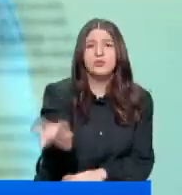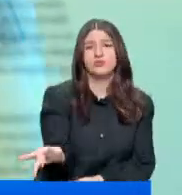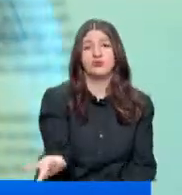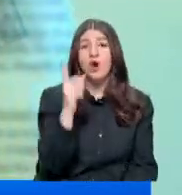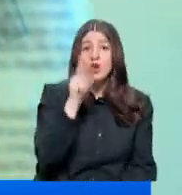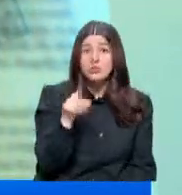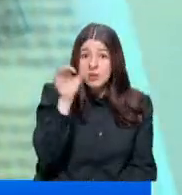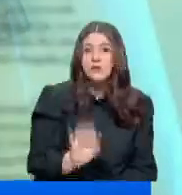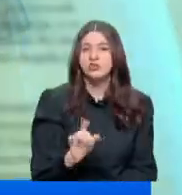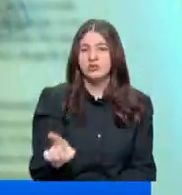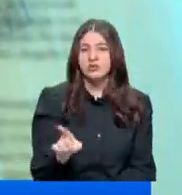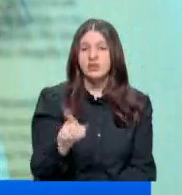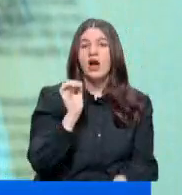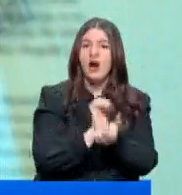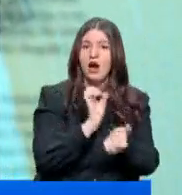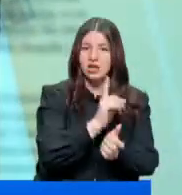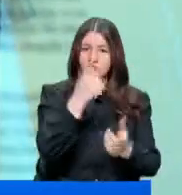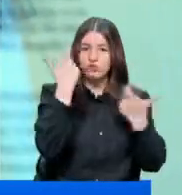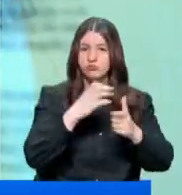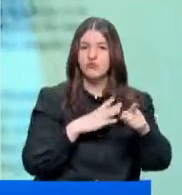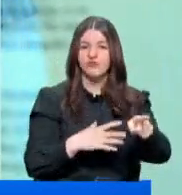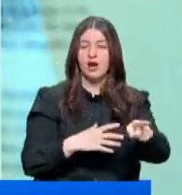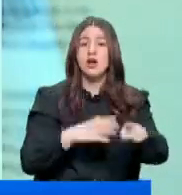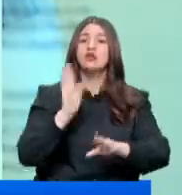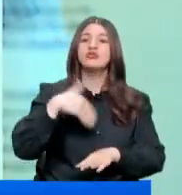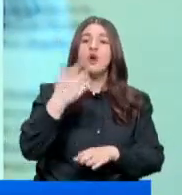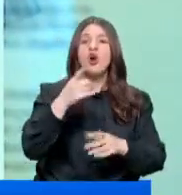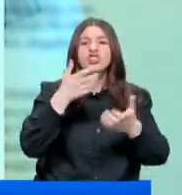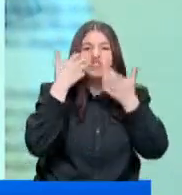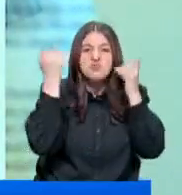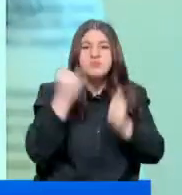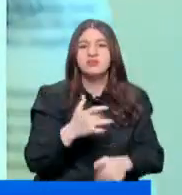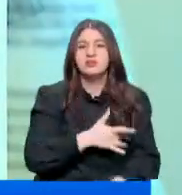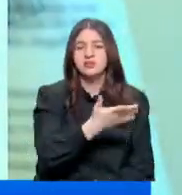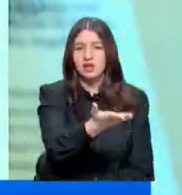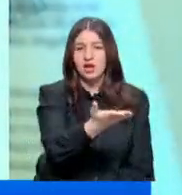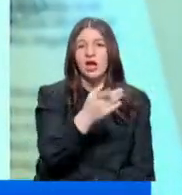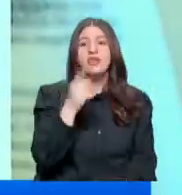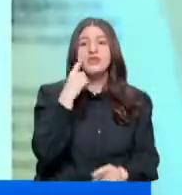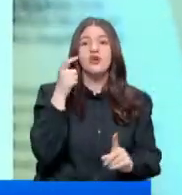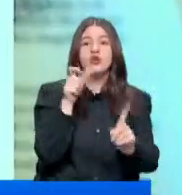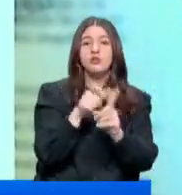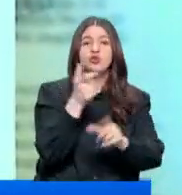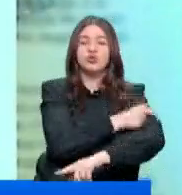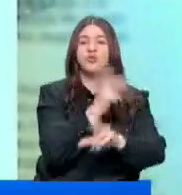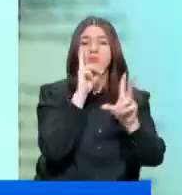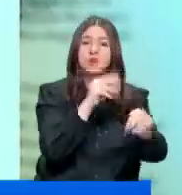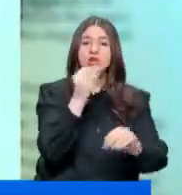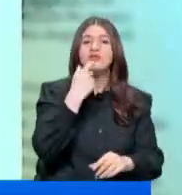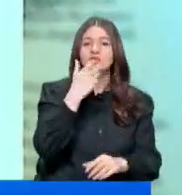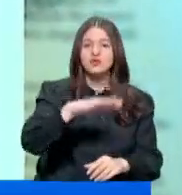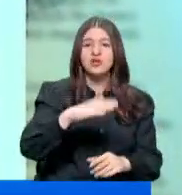nişanlayabilirsiniz? Önce buradan başladık. Aileye de bir sorumluluk düşüyor. Sonra o canavara. Devlet korumasında yurda yerleştirilen küçük